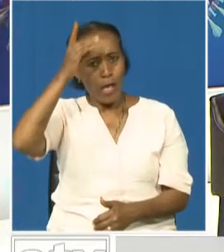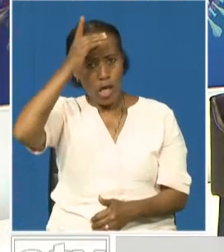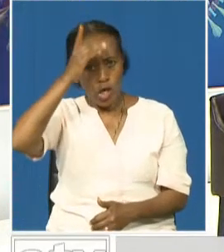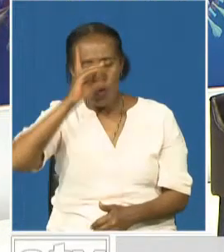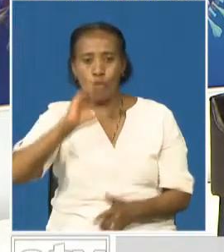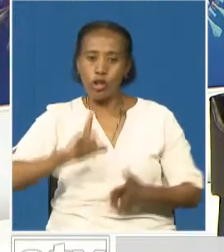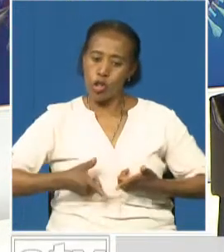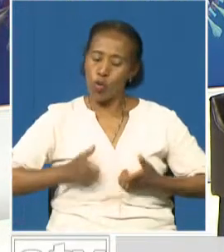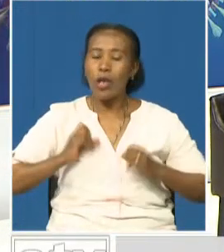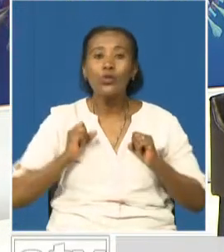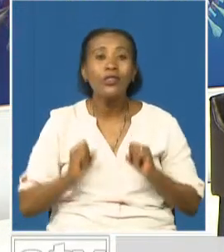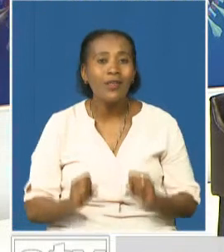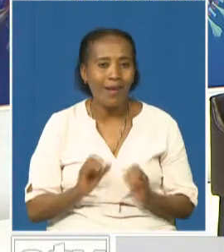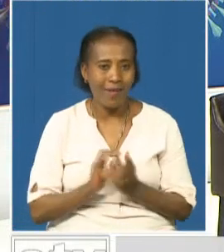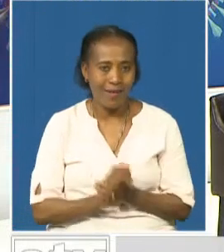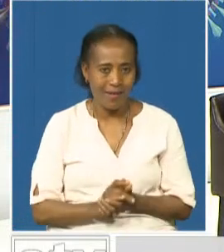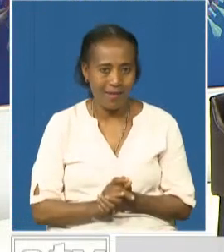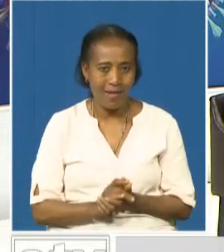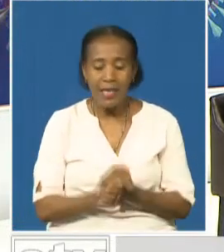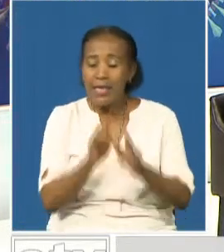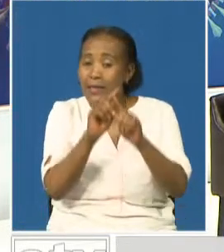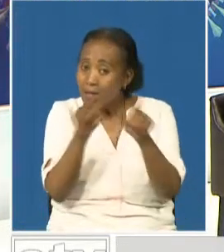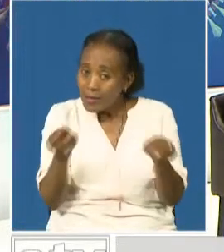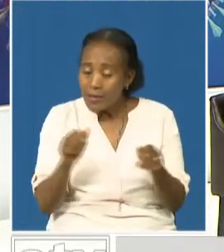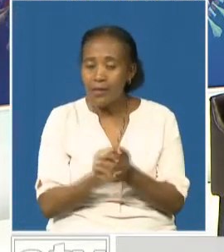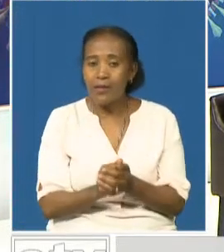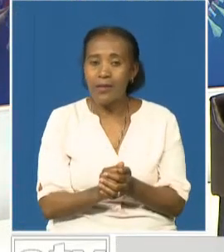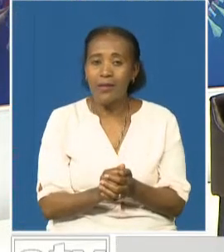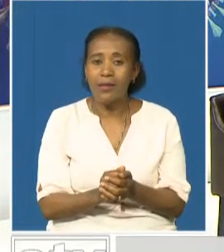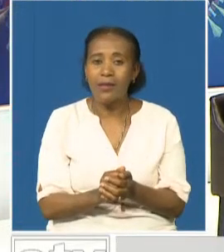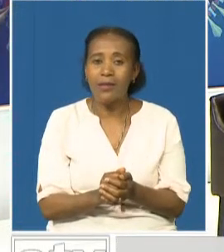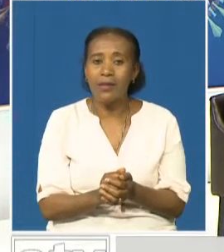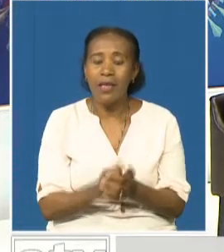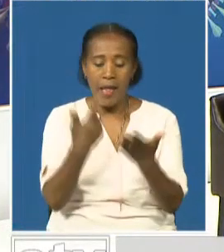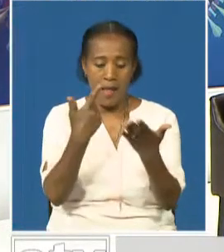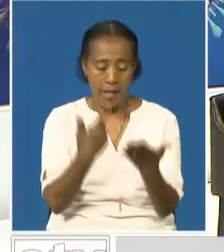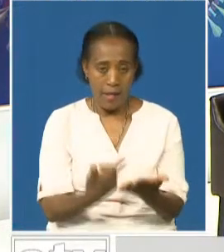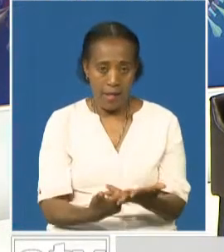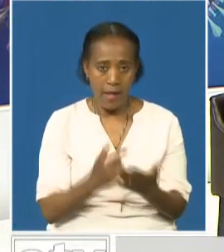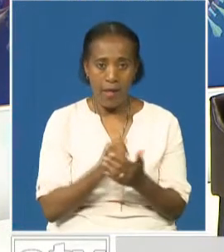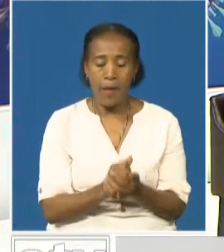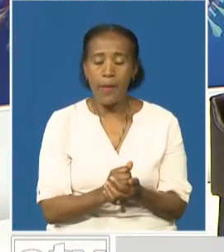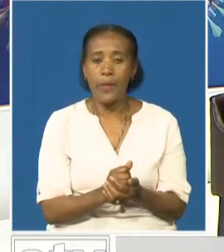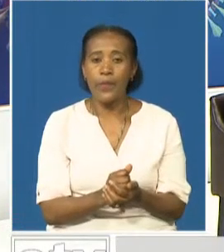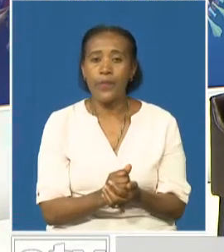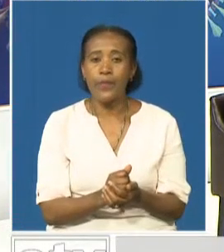ክህሎት ሊኖራቸው ይችላል። ነገር ግን ይሄ